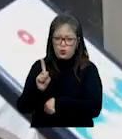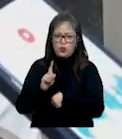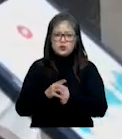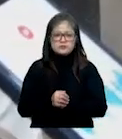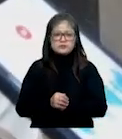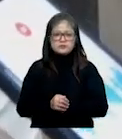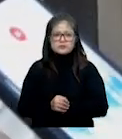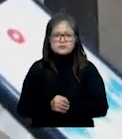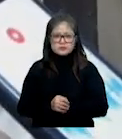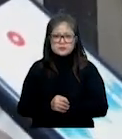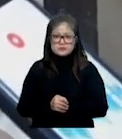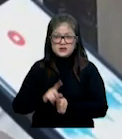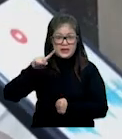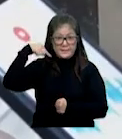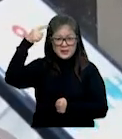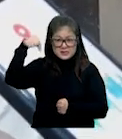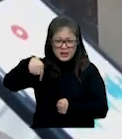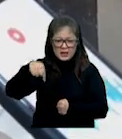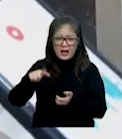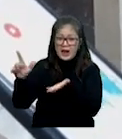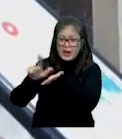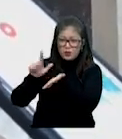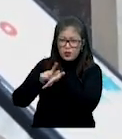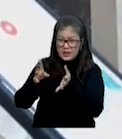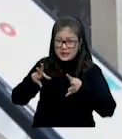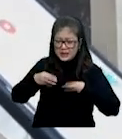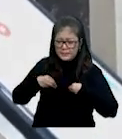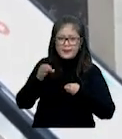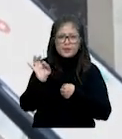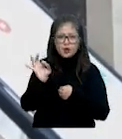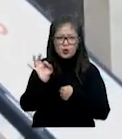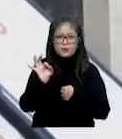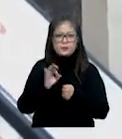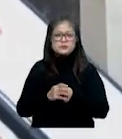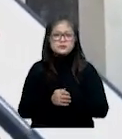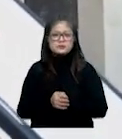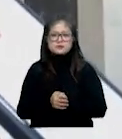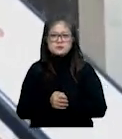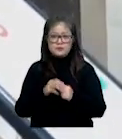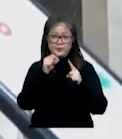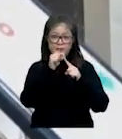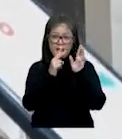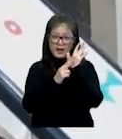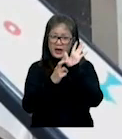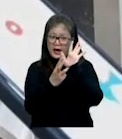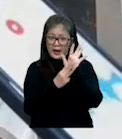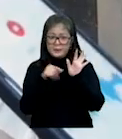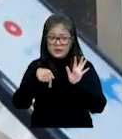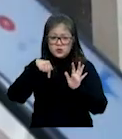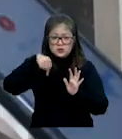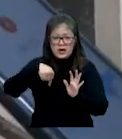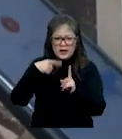ini kita belum menerima laporan. Ya. Ini juga dari PNM juga masih dihitung untuk